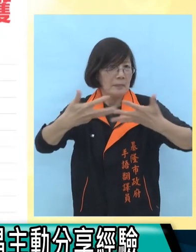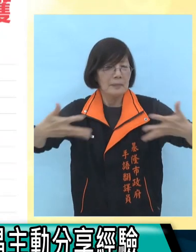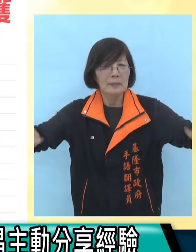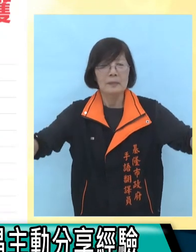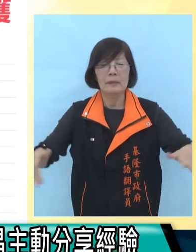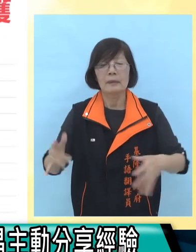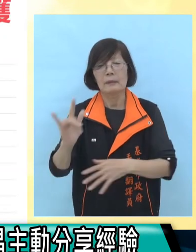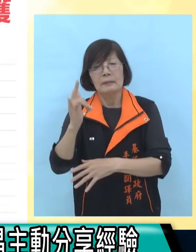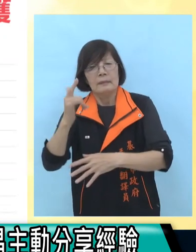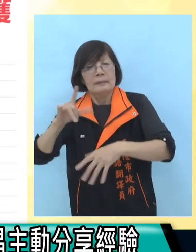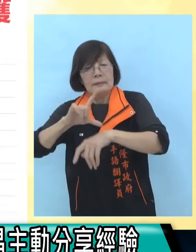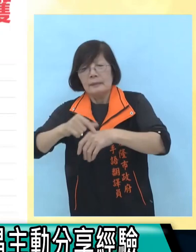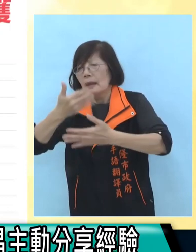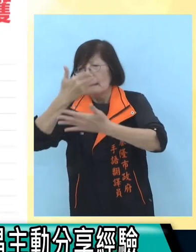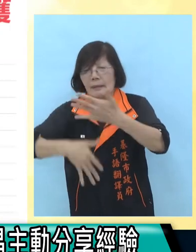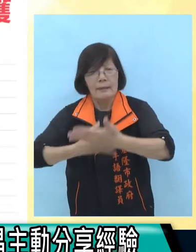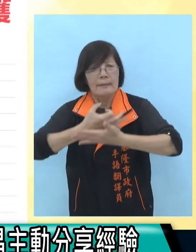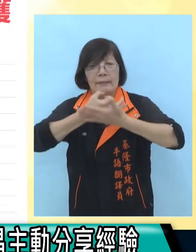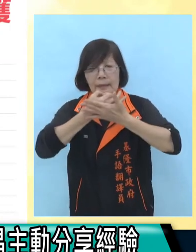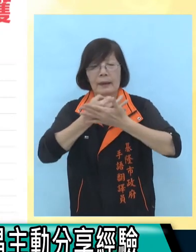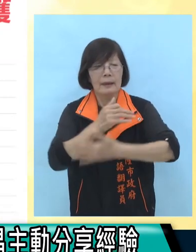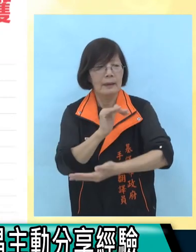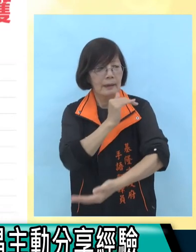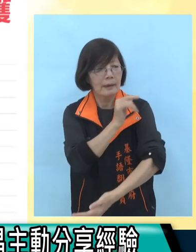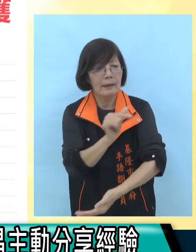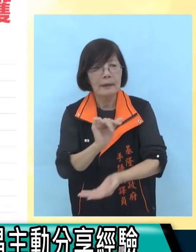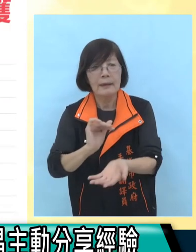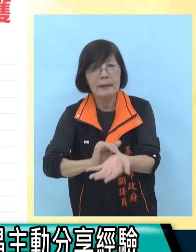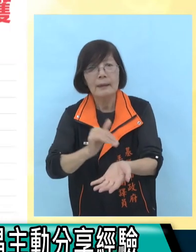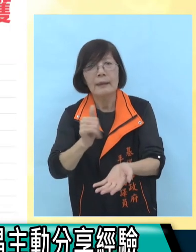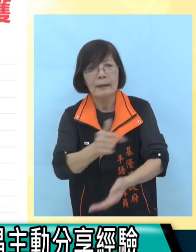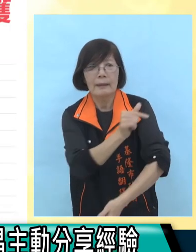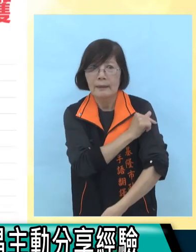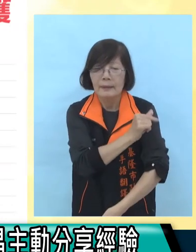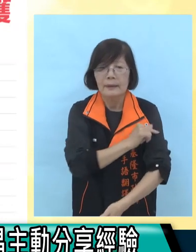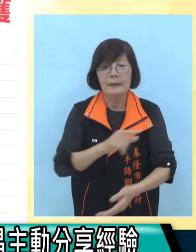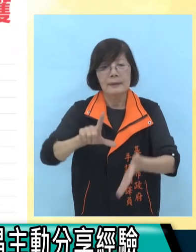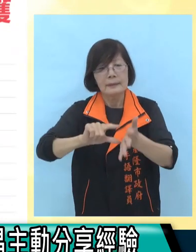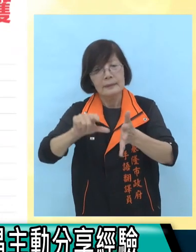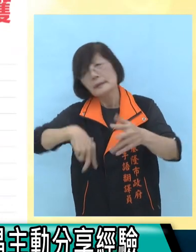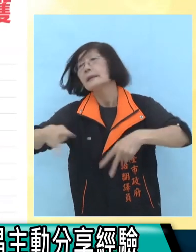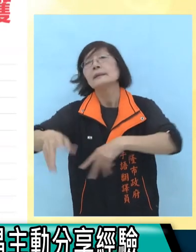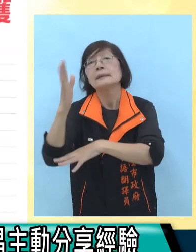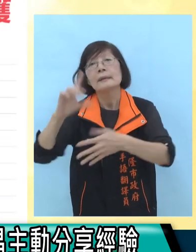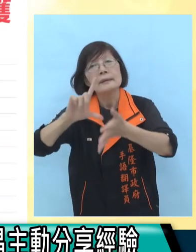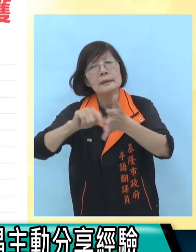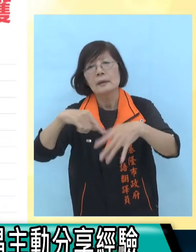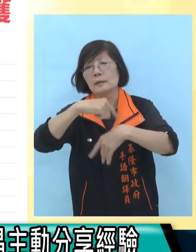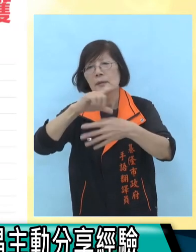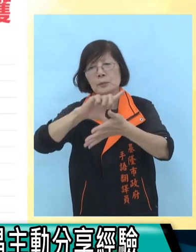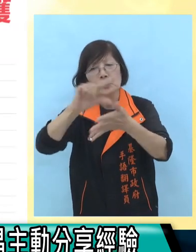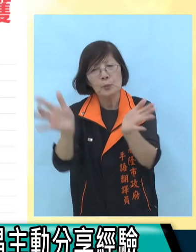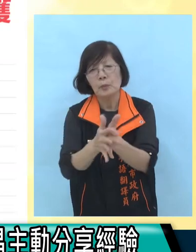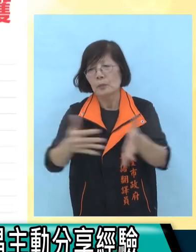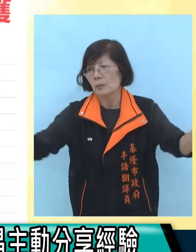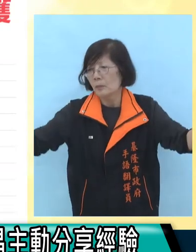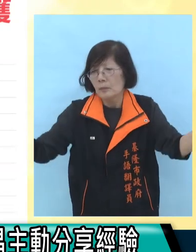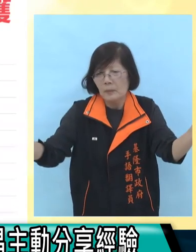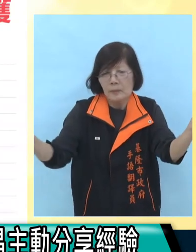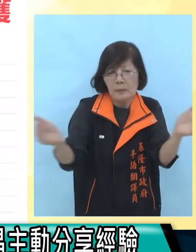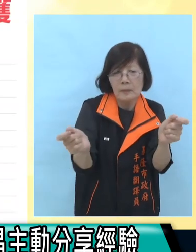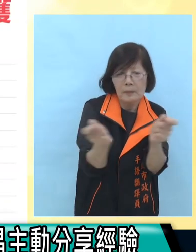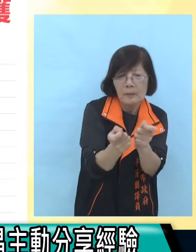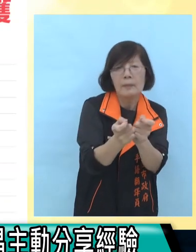时间，那也让医护医疗人员还有我们行政的一个时间大幅的一个缩短，所以包括双